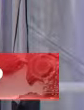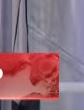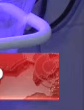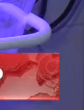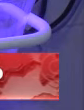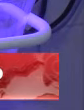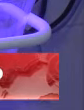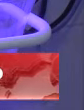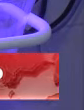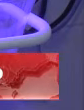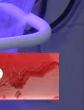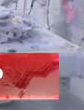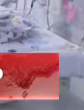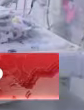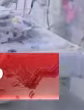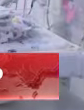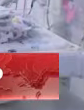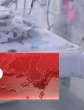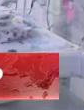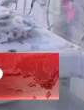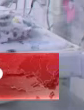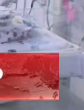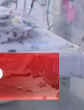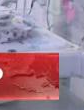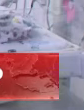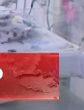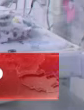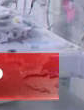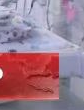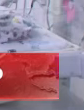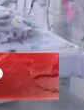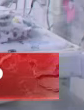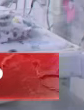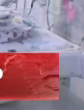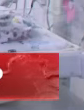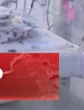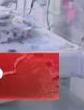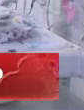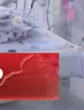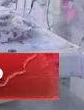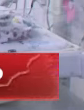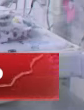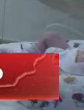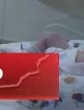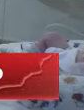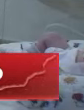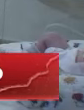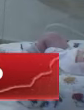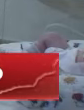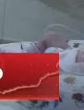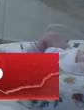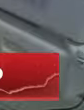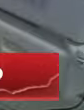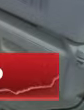Жылына 22 мың сәби шала туады. 33 нәрестенің салмағы бір келіге жетпейді. Бұл ең төмен дене салмағы болып саналады. 500